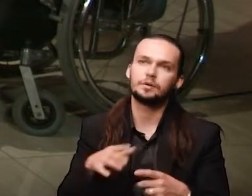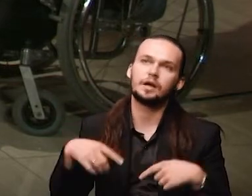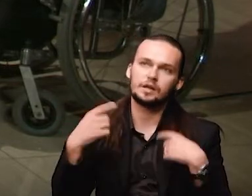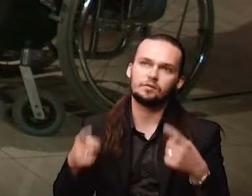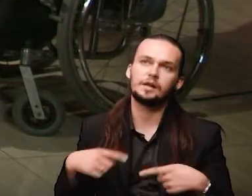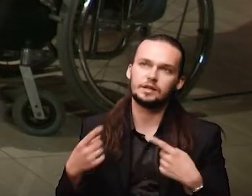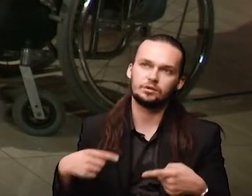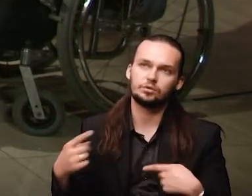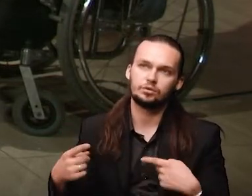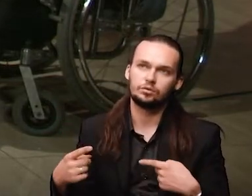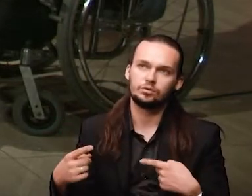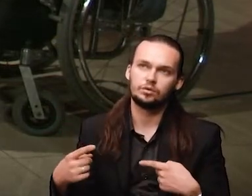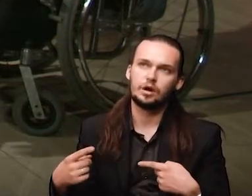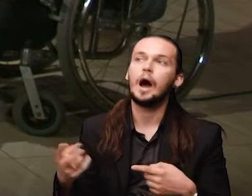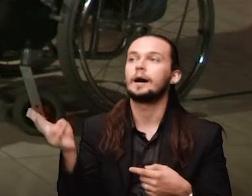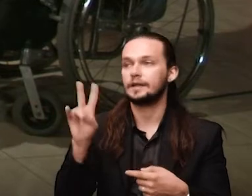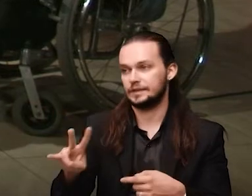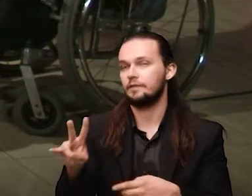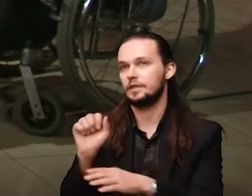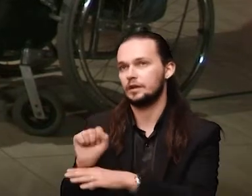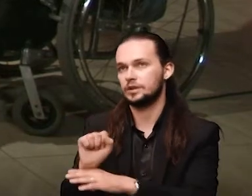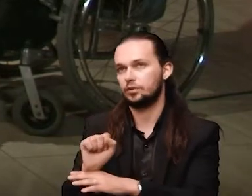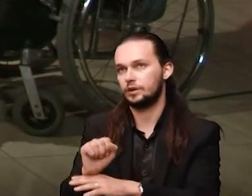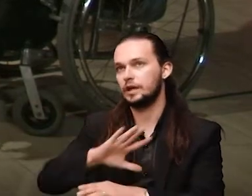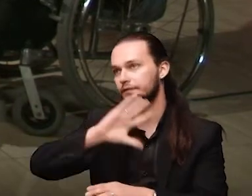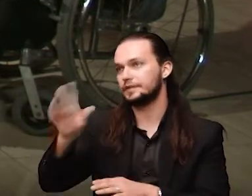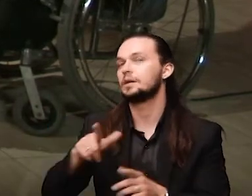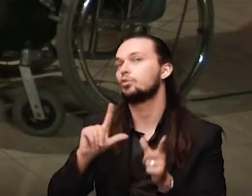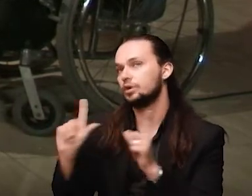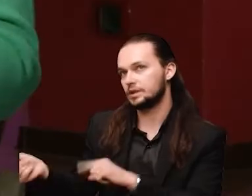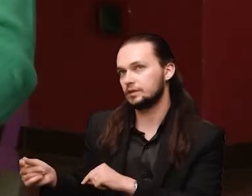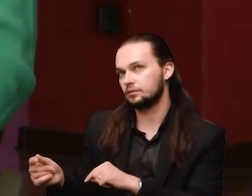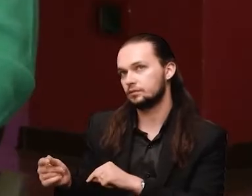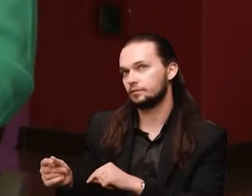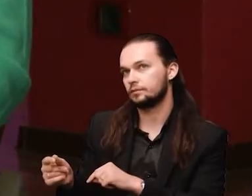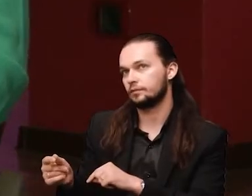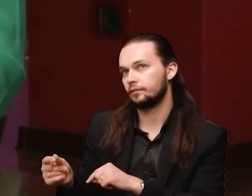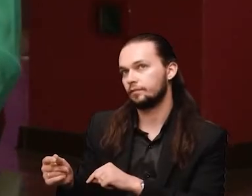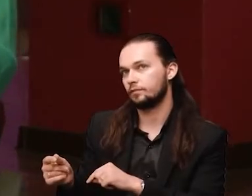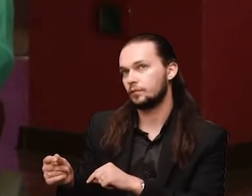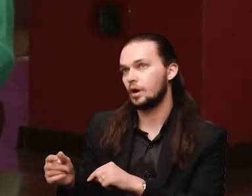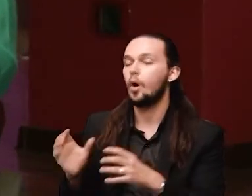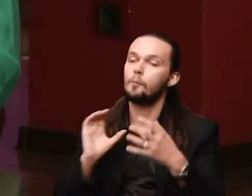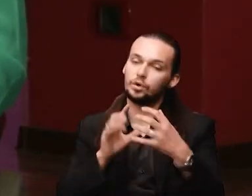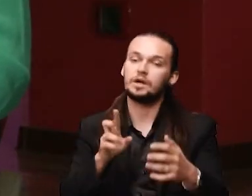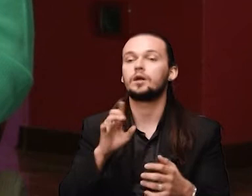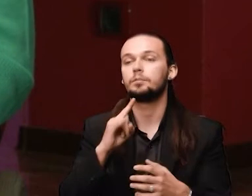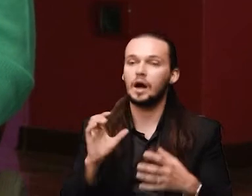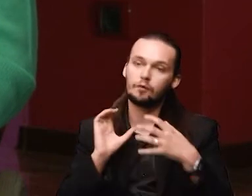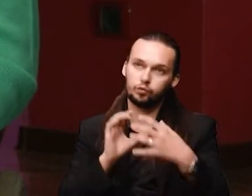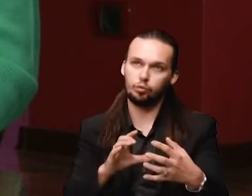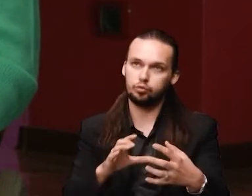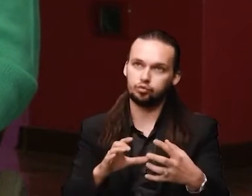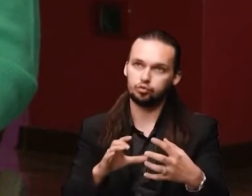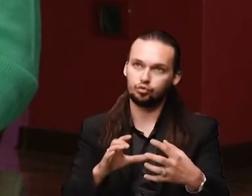Надо было вот инвалида поставить на остановке, вам всем уйти с камерой, всем спрятаться. Вот я вас уверяю, подъехал бы автобус, водитель даже